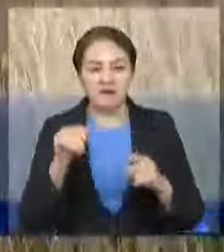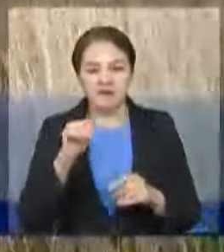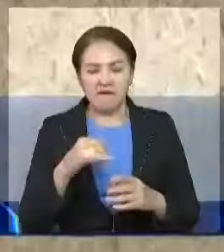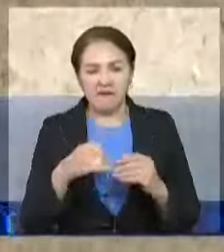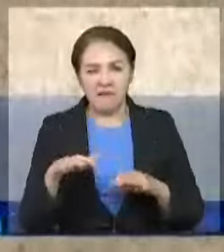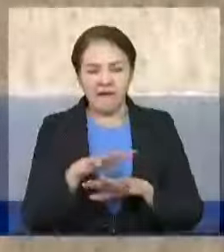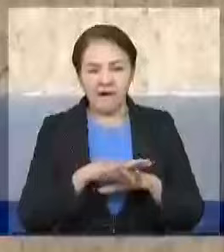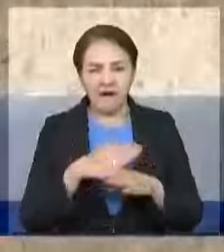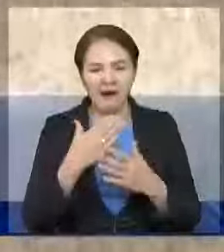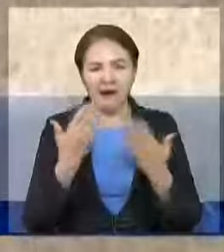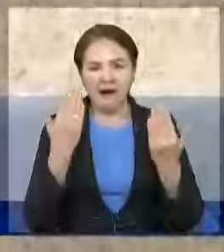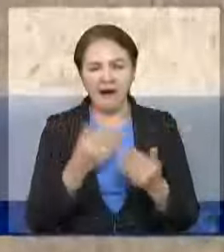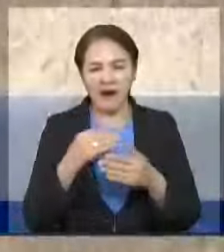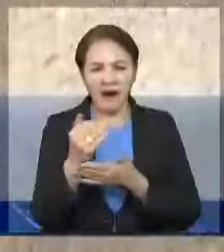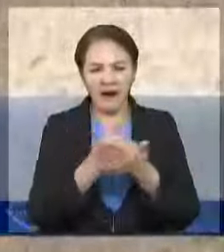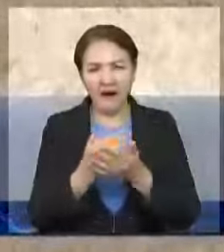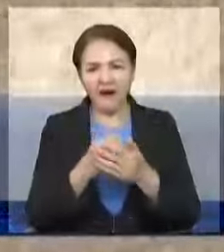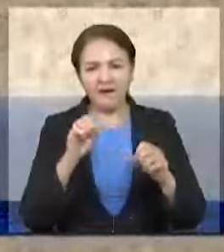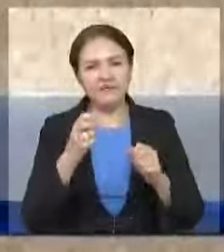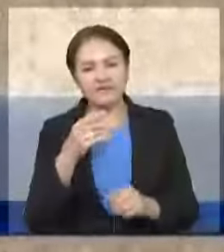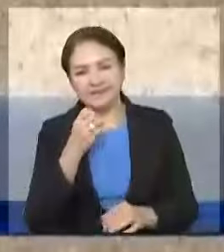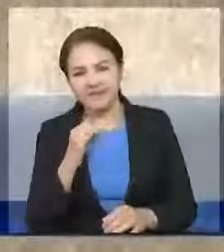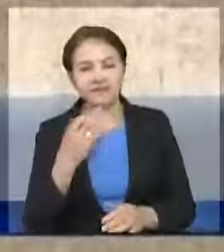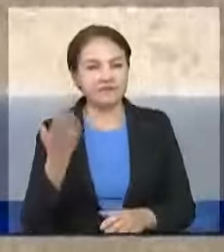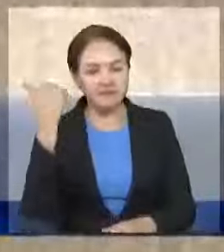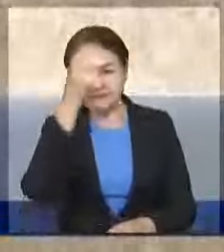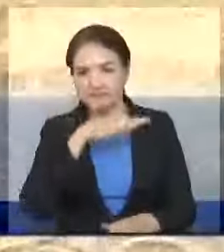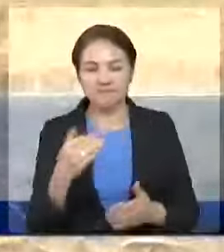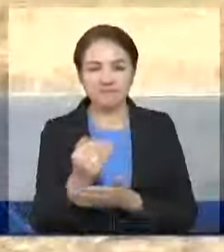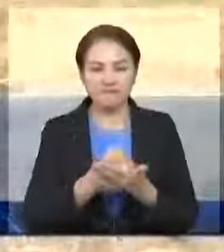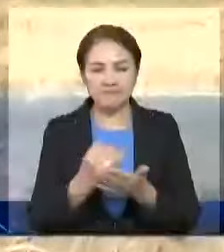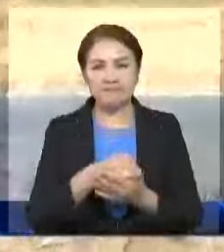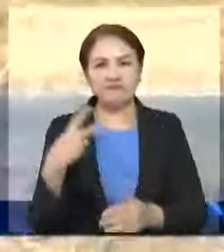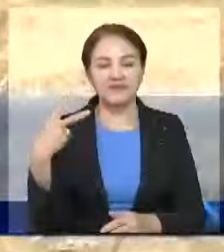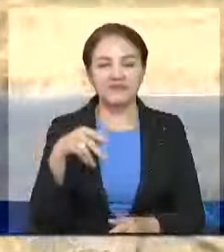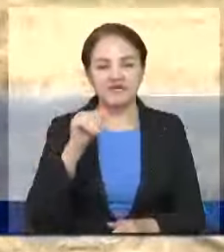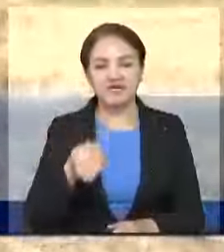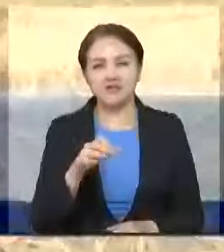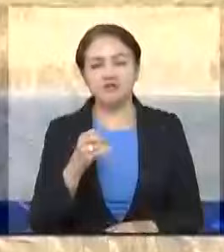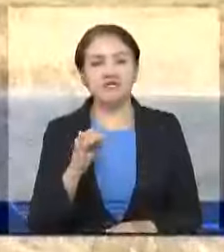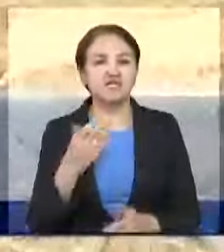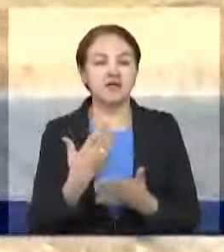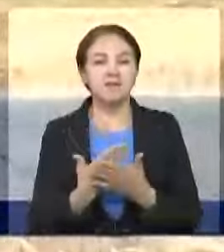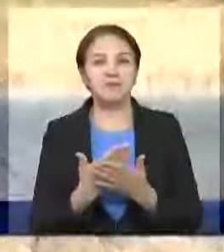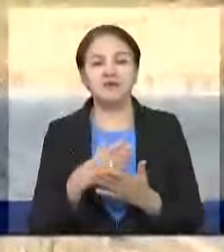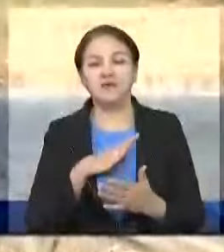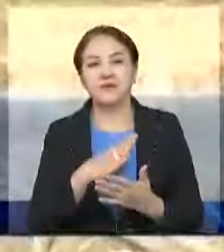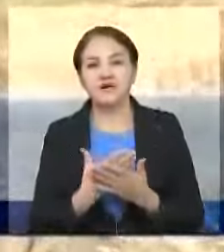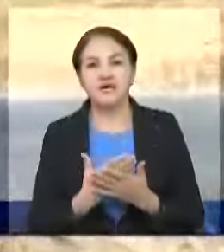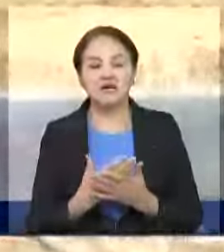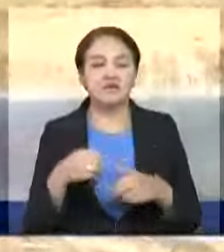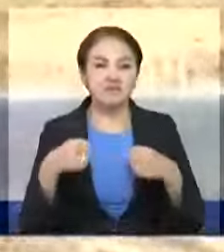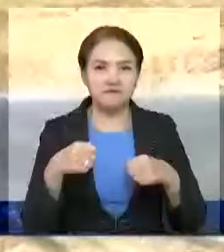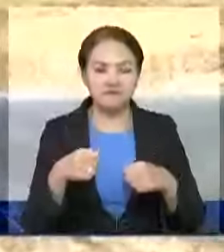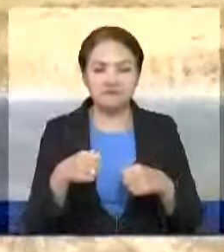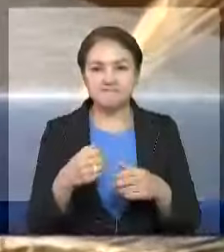тысячи гектаров. Сейчас идет уборка озимой ржи. В прошлом году в хозяйстве было собрано 2000 тонн зерна. По словам агрария, в этом году объем продукции